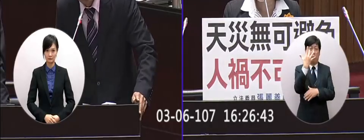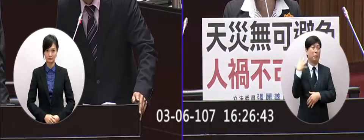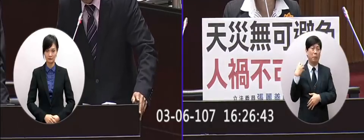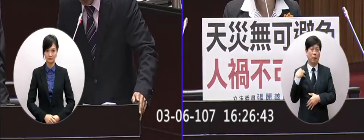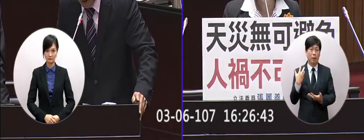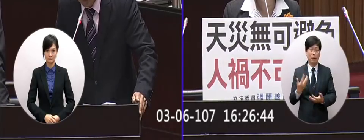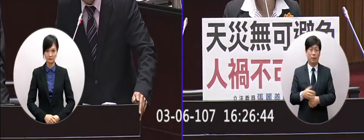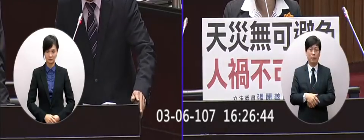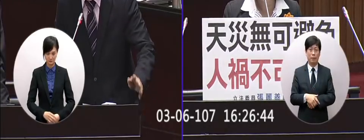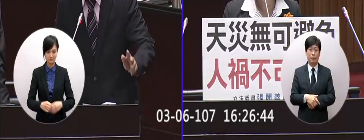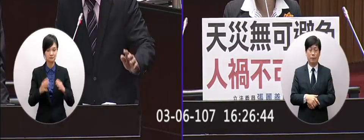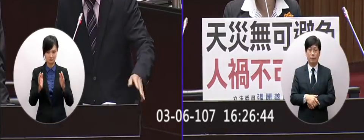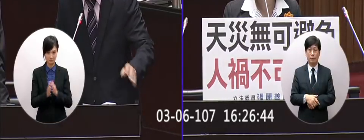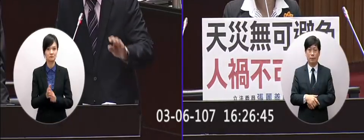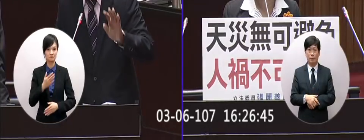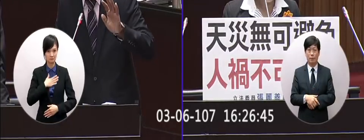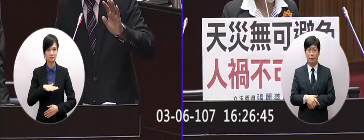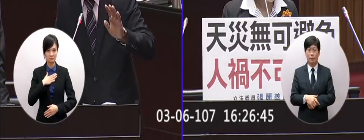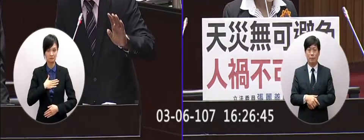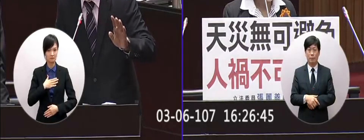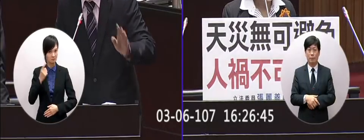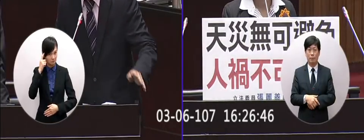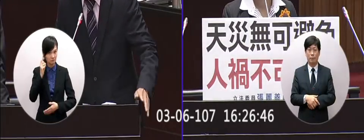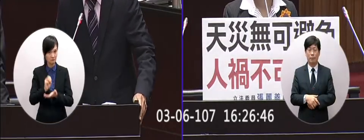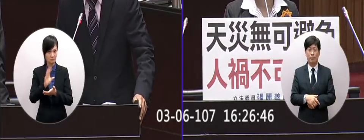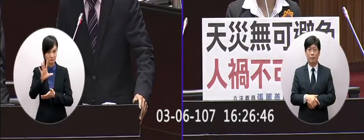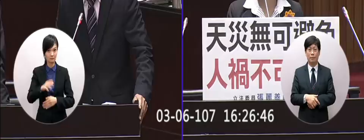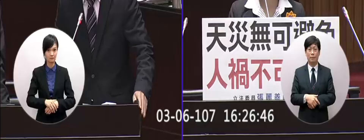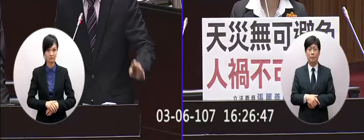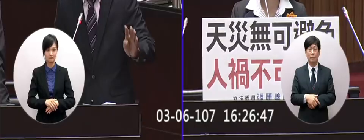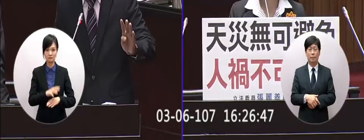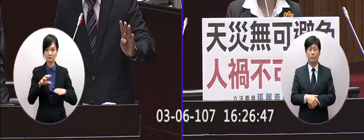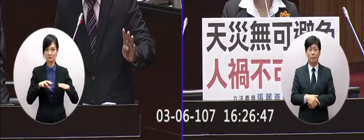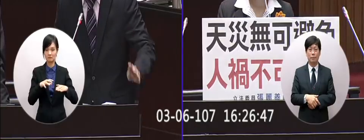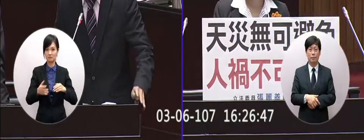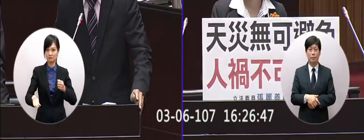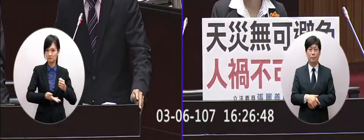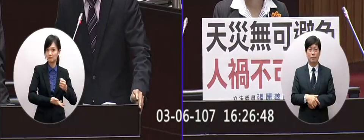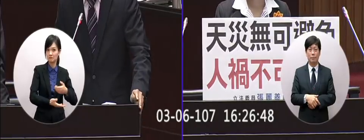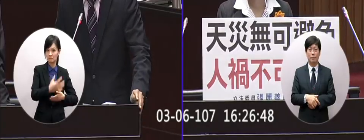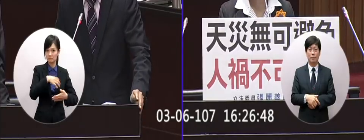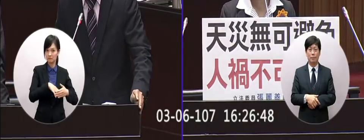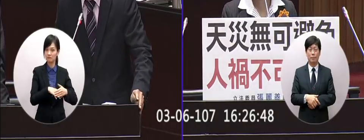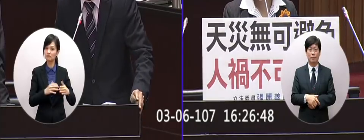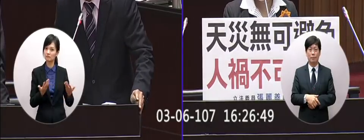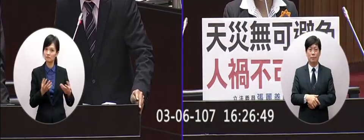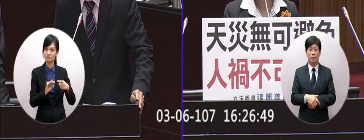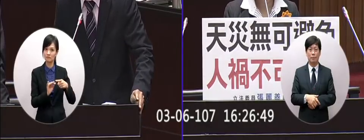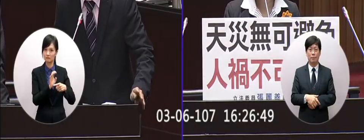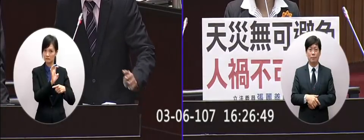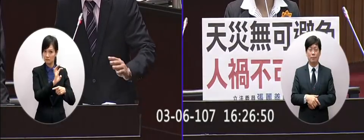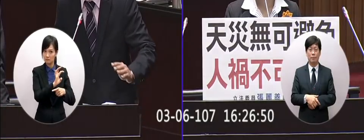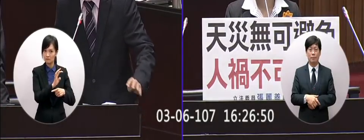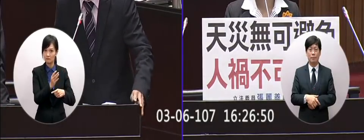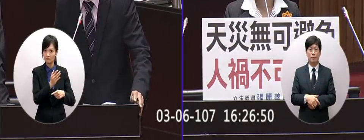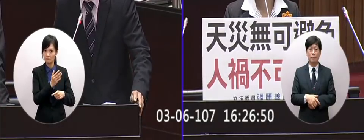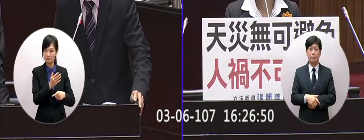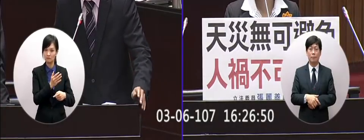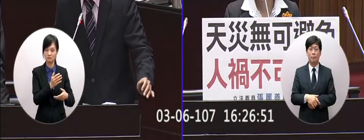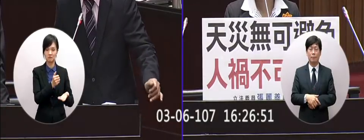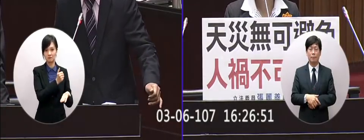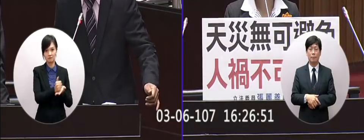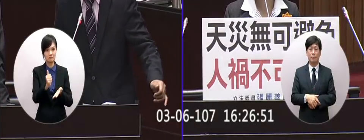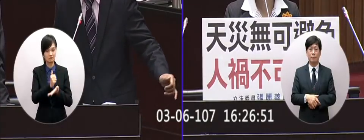了解吗？ 完全了解。老委员报告，蔬菜的部分吼，加40%，伊的通路是行来批发市